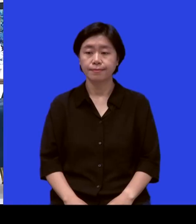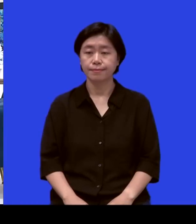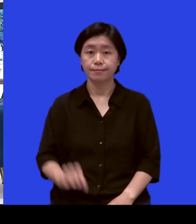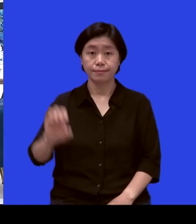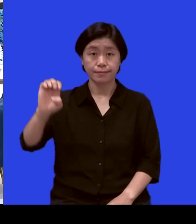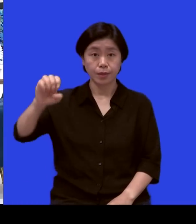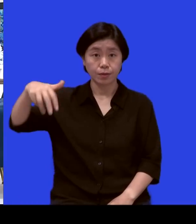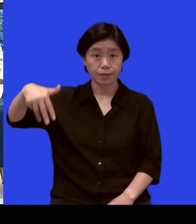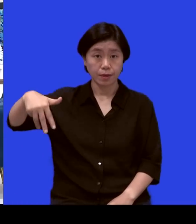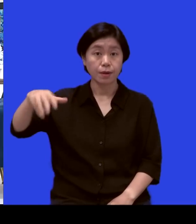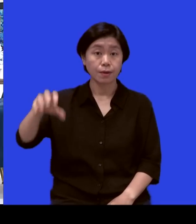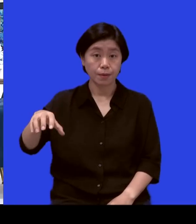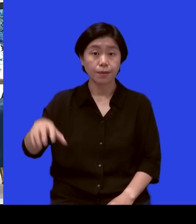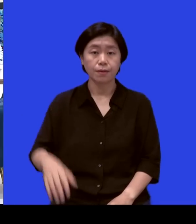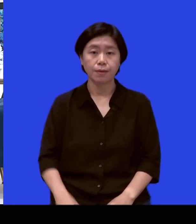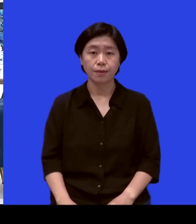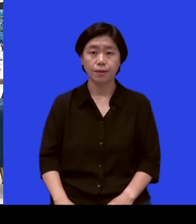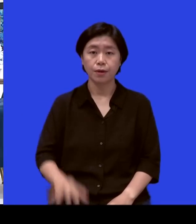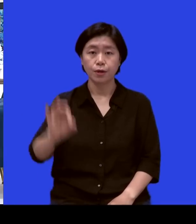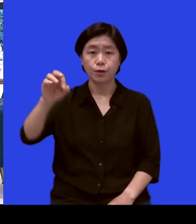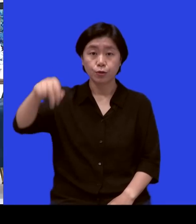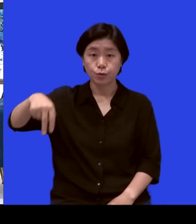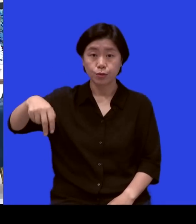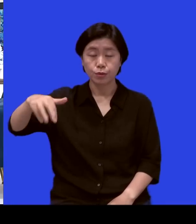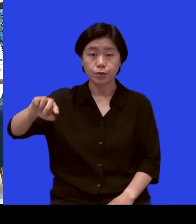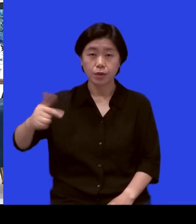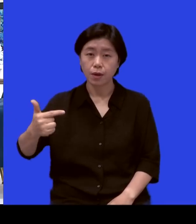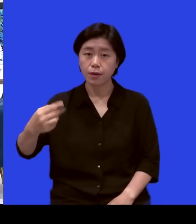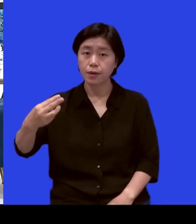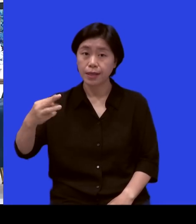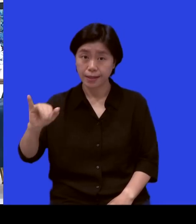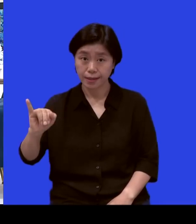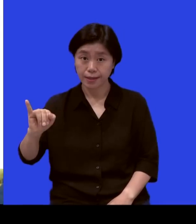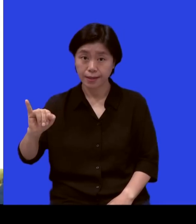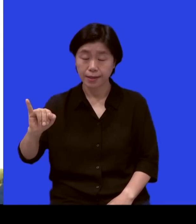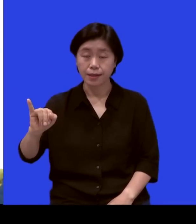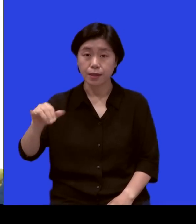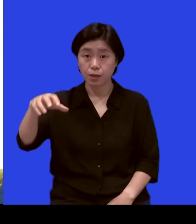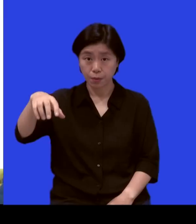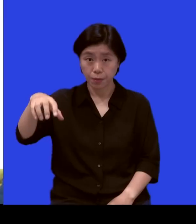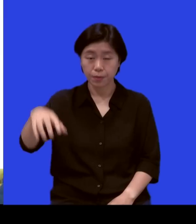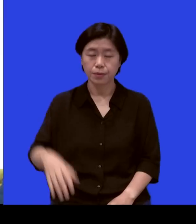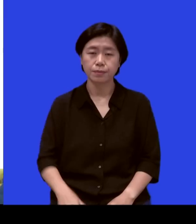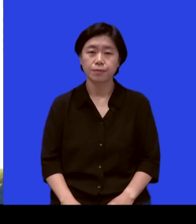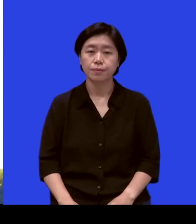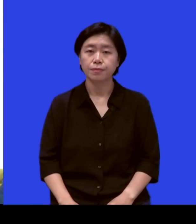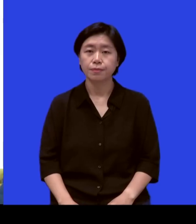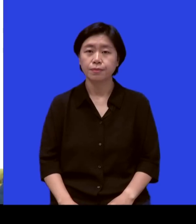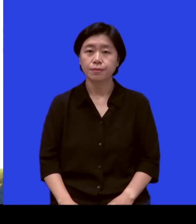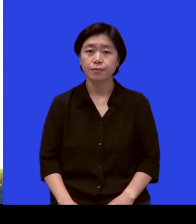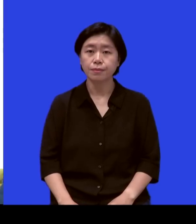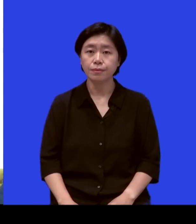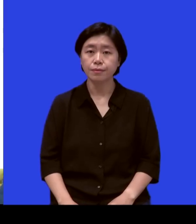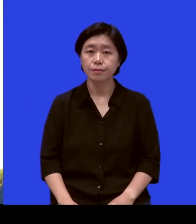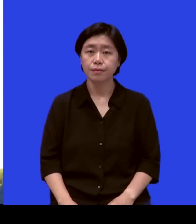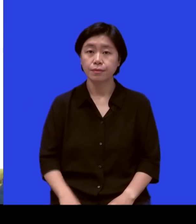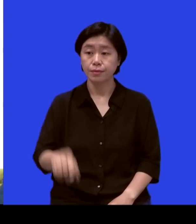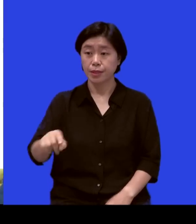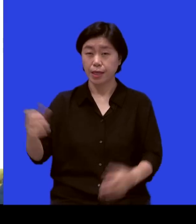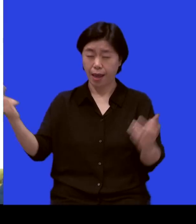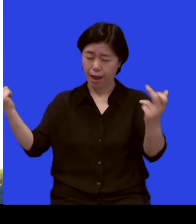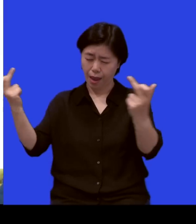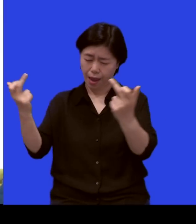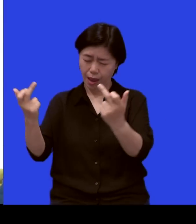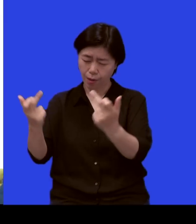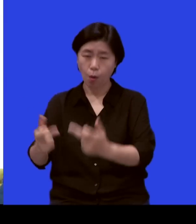평창에 그 유철이라고 하는 곳, 유철이요? 대관령면 유철이라고 하는 곳이 있는데 네네. 거긴 계곡이 깊고